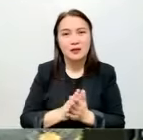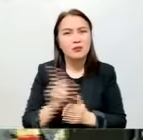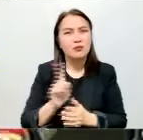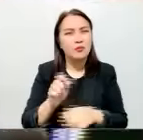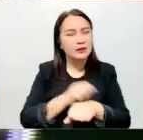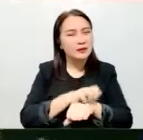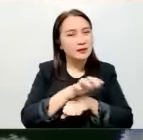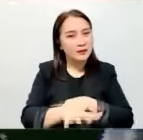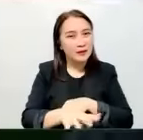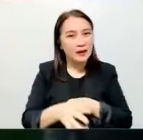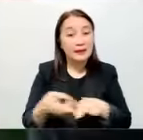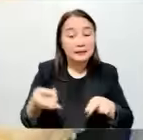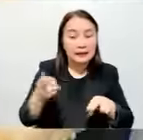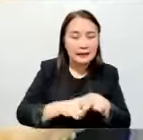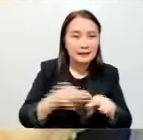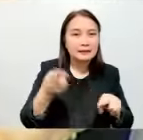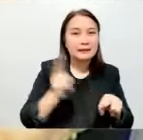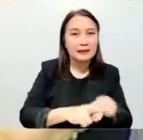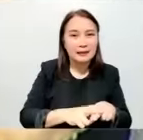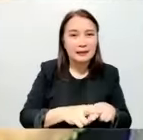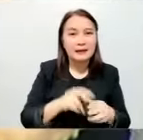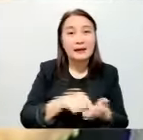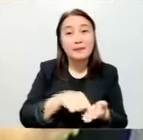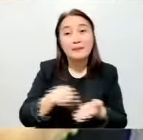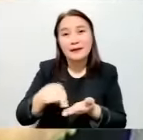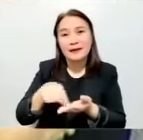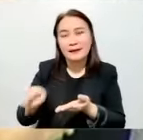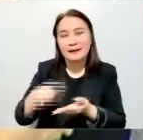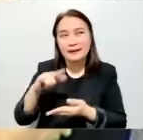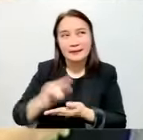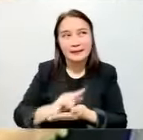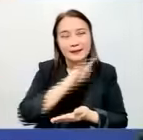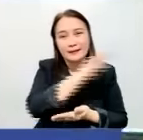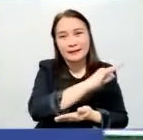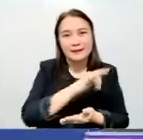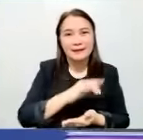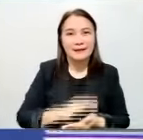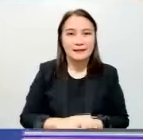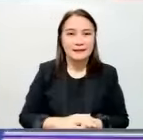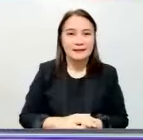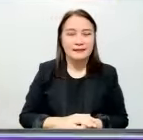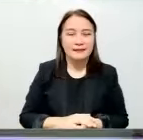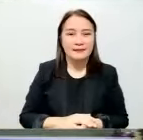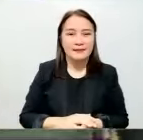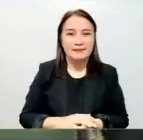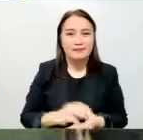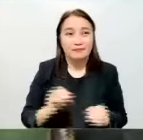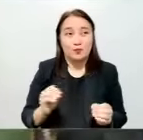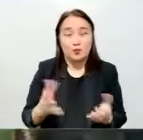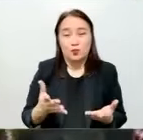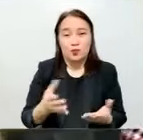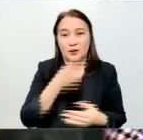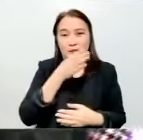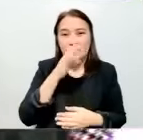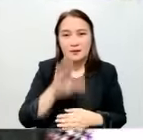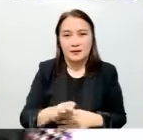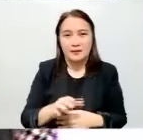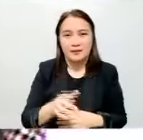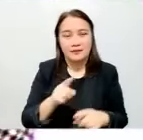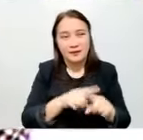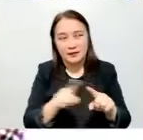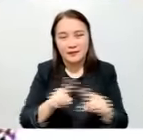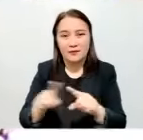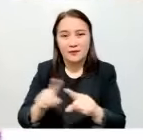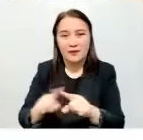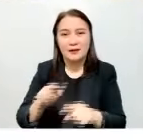dagdag singil sa mga airlines sa NAIA na kalaunay mauuwi sa taas pasahe. No comment muna sa ngayon ng grupo ng mga airline hanggat hindi pa